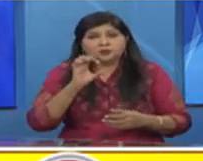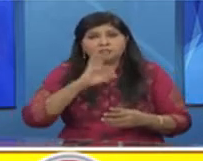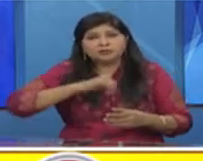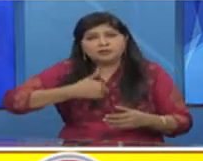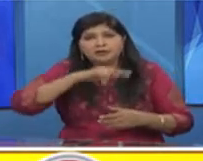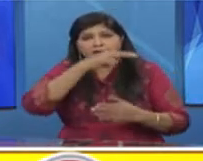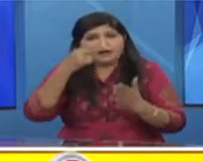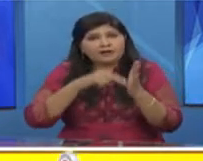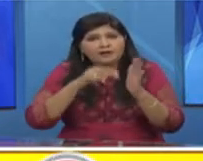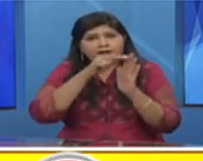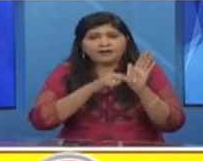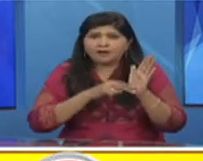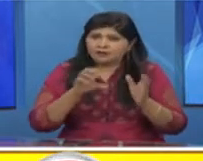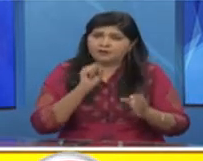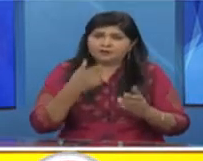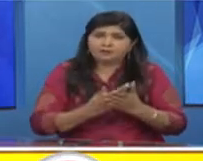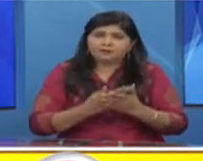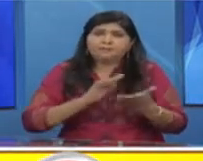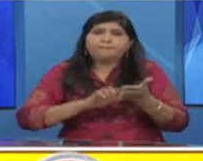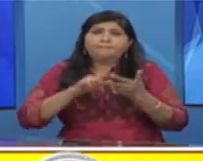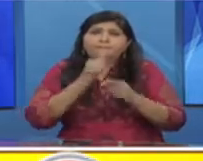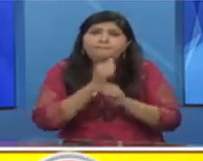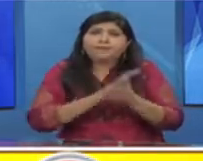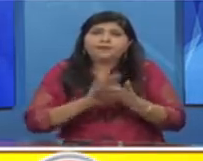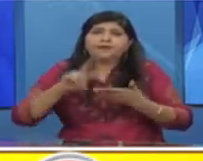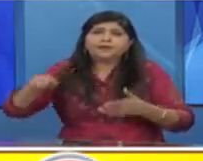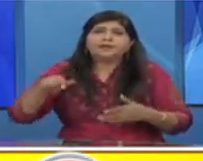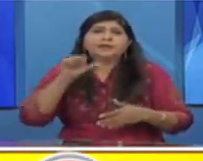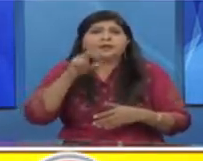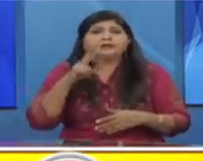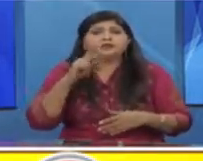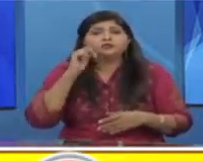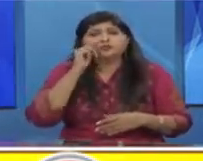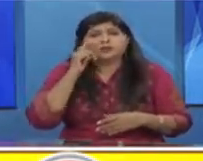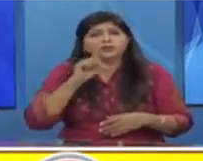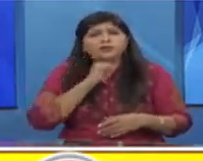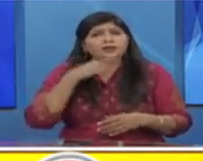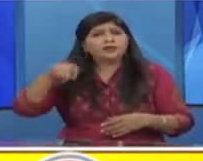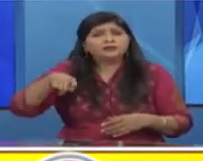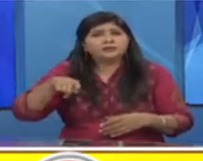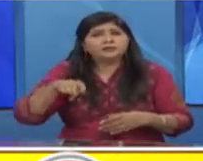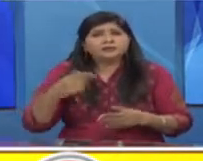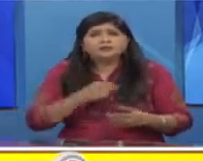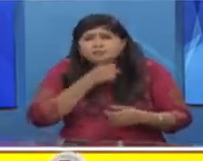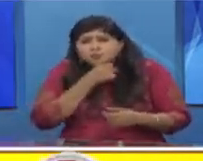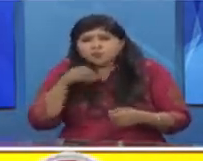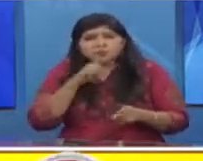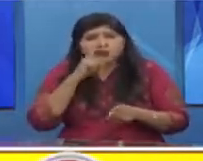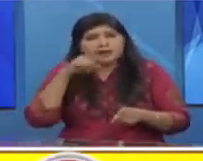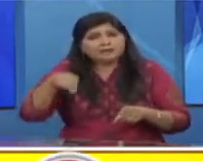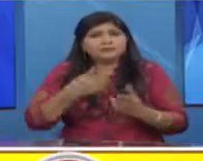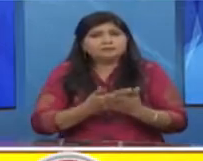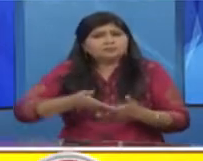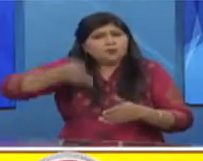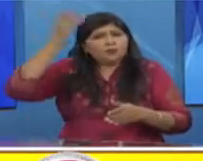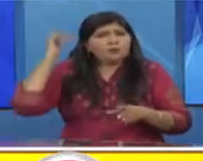वहीं मेघा जैन जी ने लिखा है कि 92 ईयर की 92 साल की एक बुजुर्ग महिला